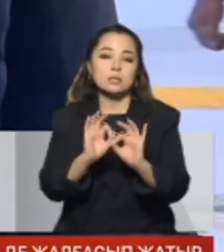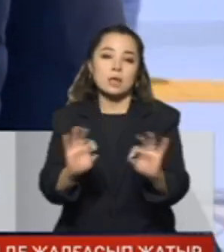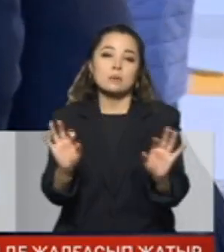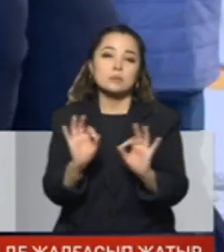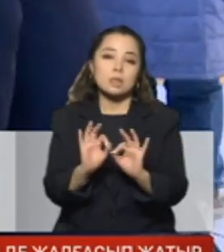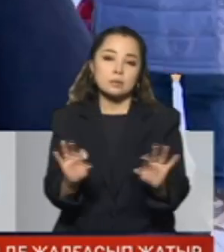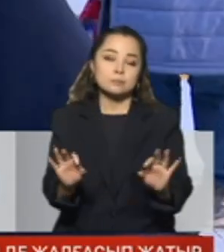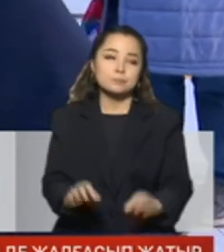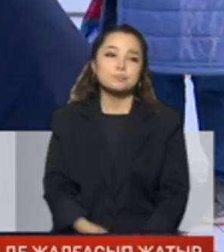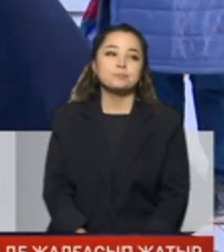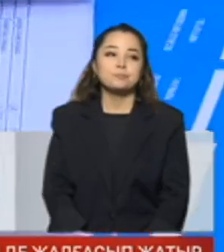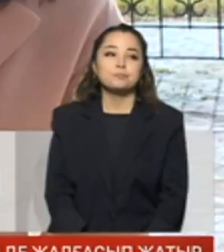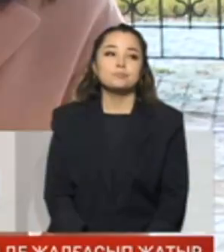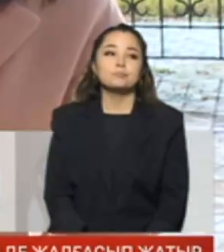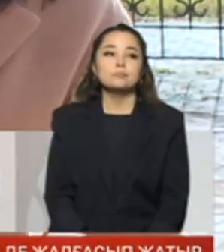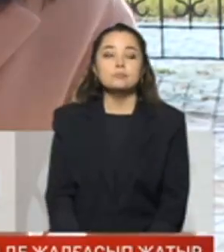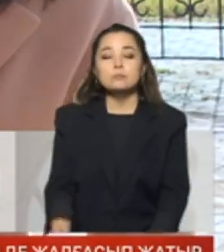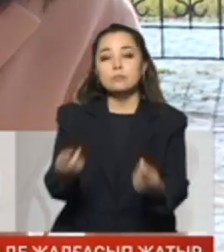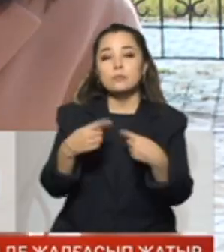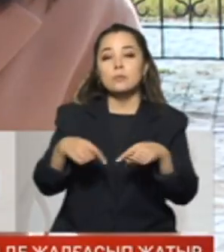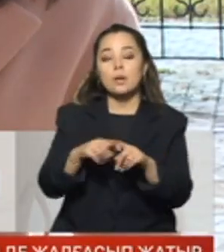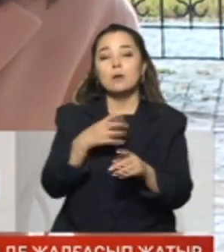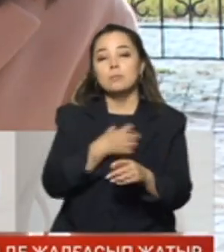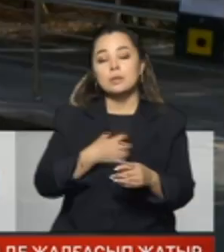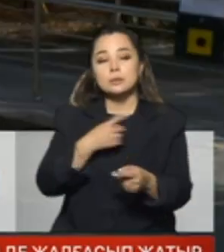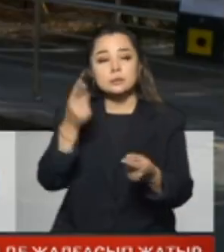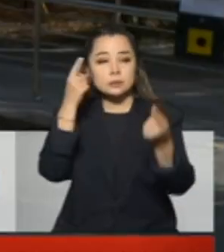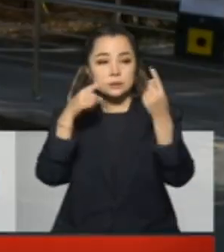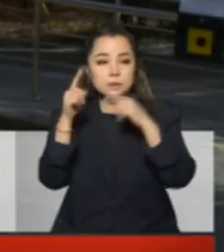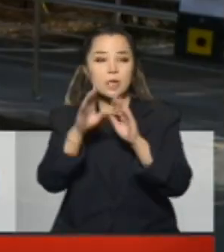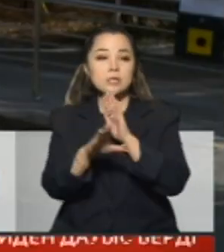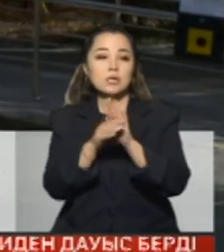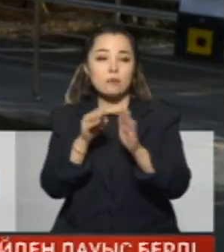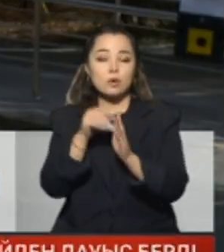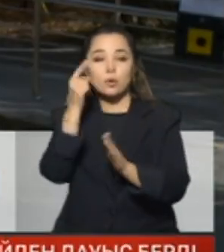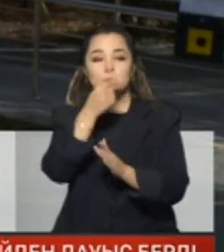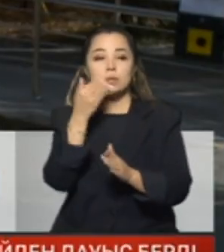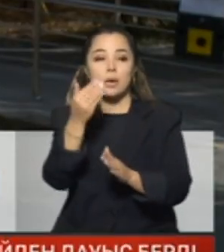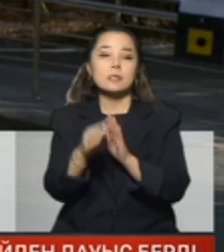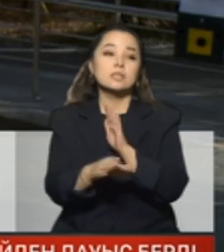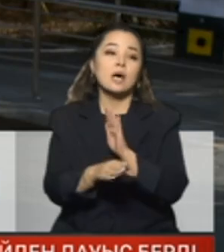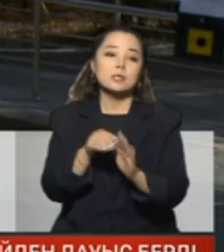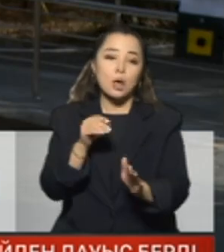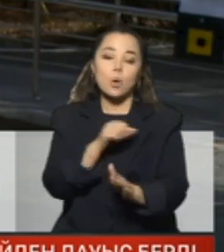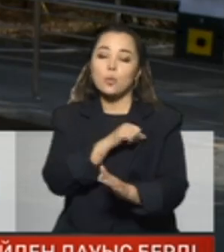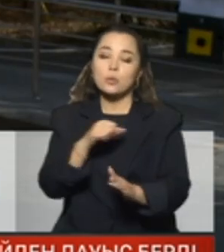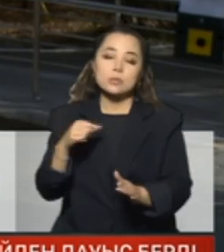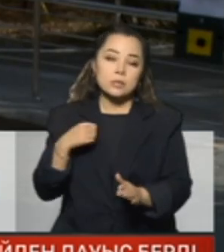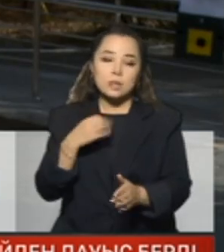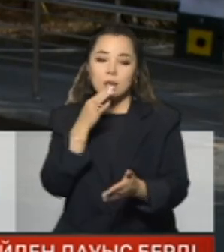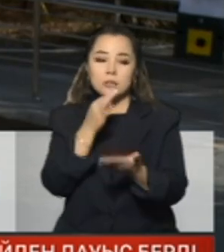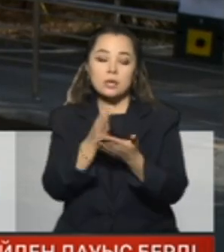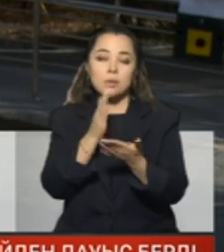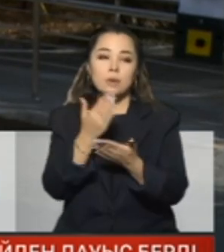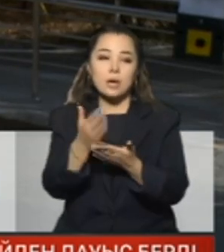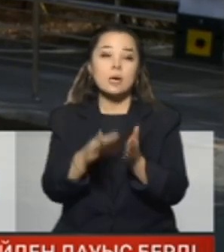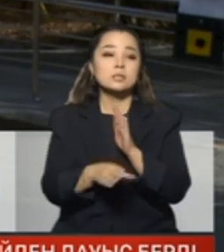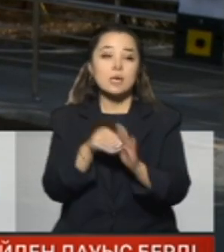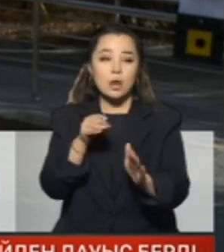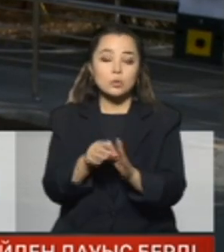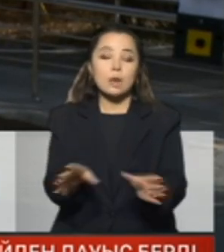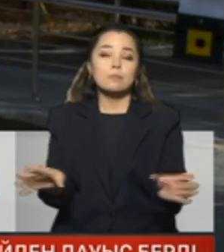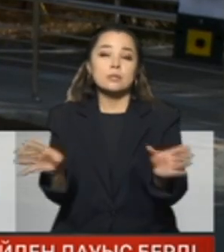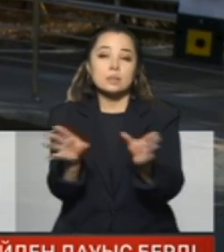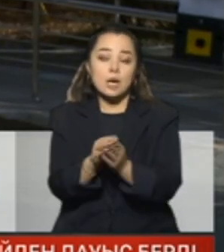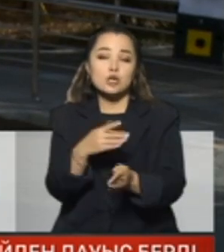сарапшылар. Қоғам үшін маңызды идеяны референдум түрінде таңдауға өздерінің де мына сайлаушылармен